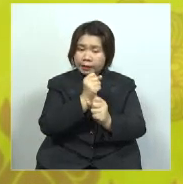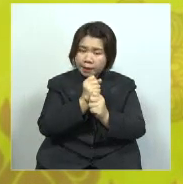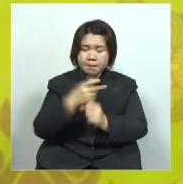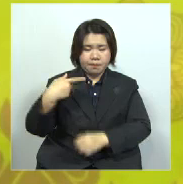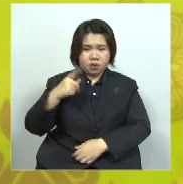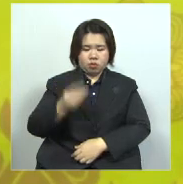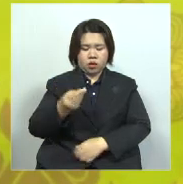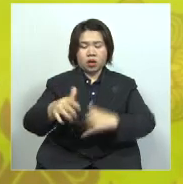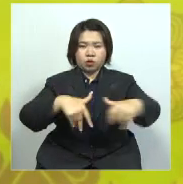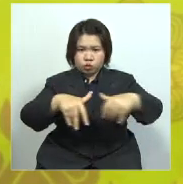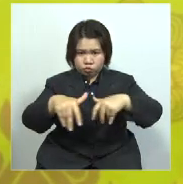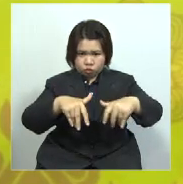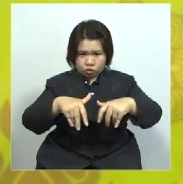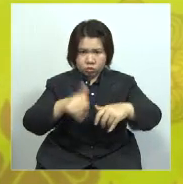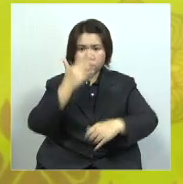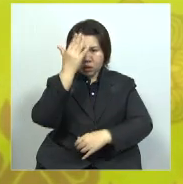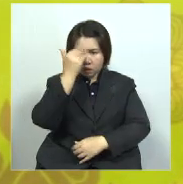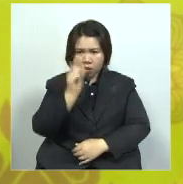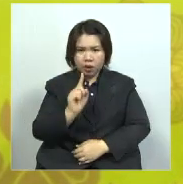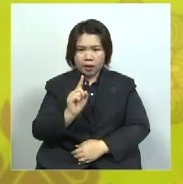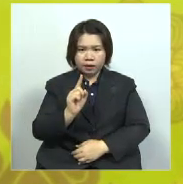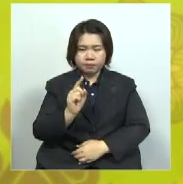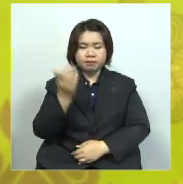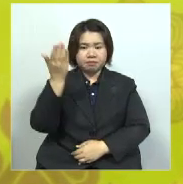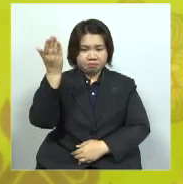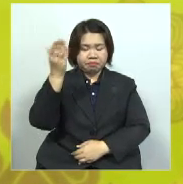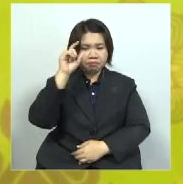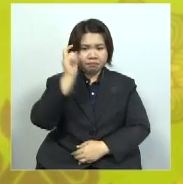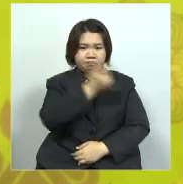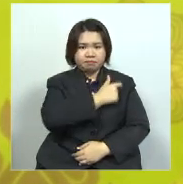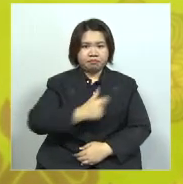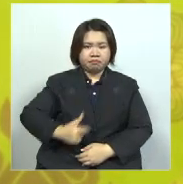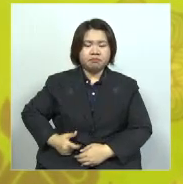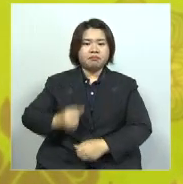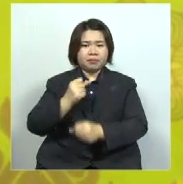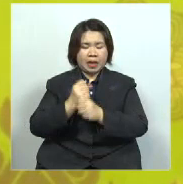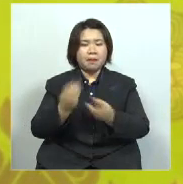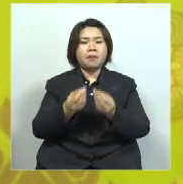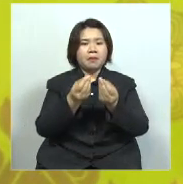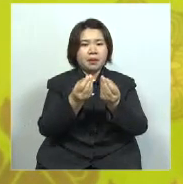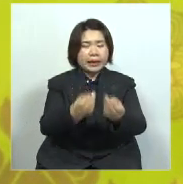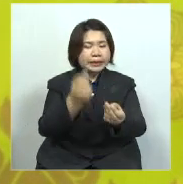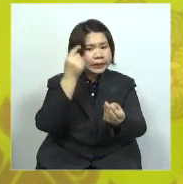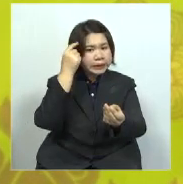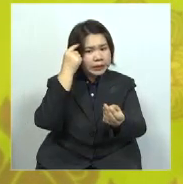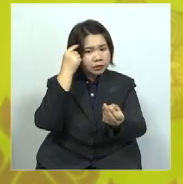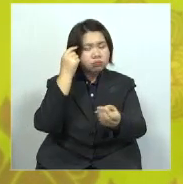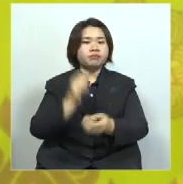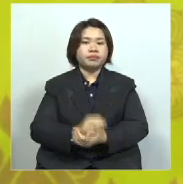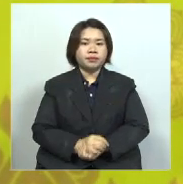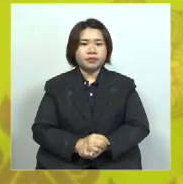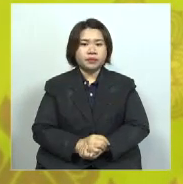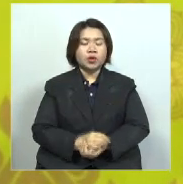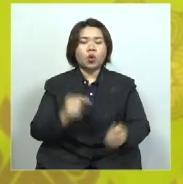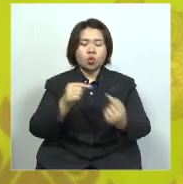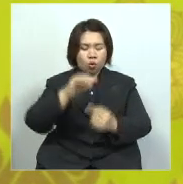ครับซึ่งพระบาทหัวนะได้ทรงทำทรงมีต่อการแพทย์การรักษาไทยที่ได้ทำการรักษาต่างการ